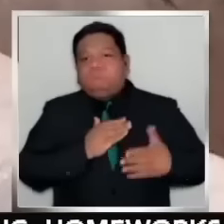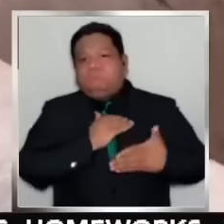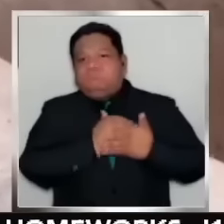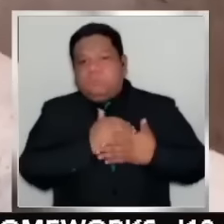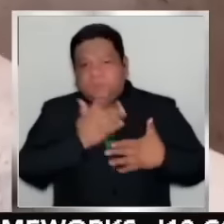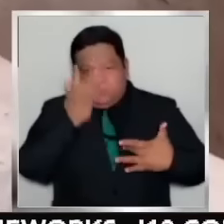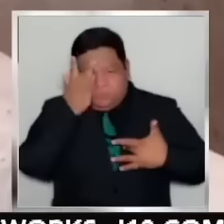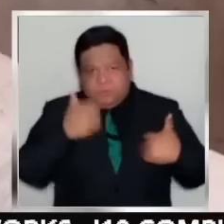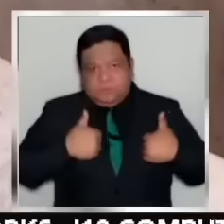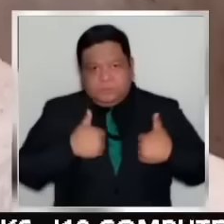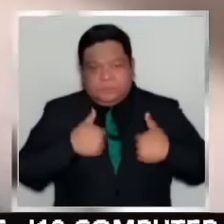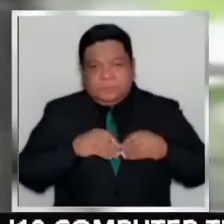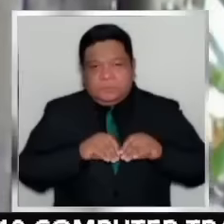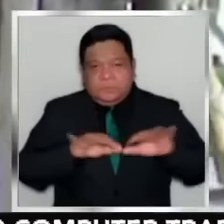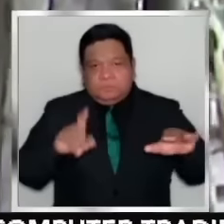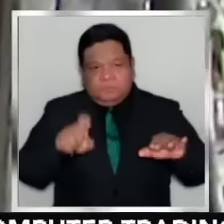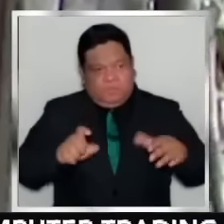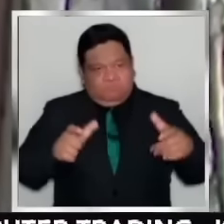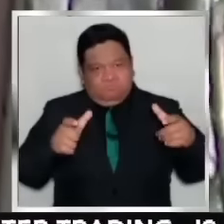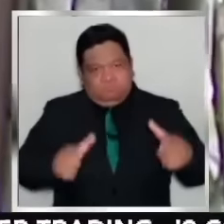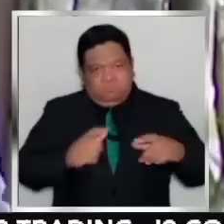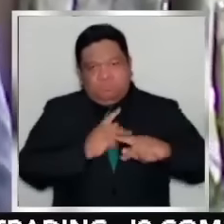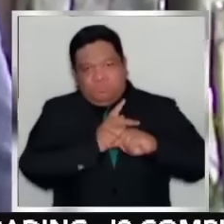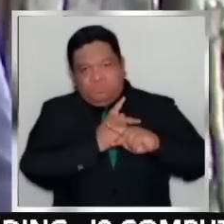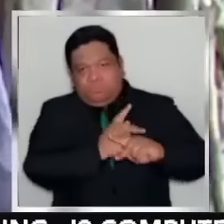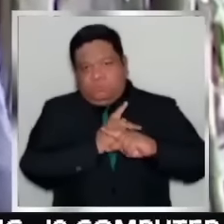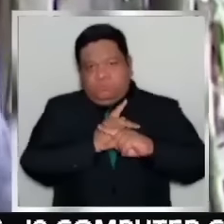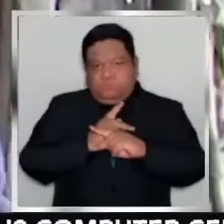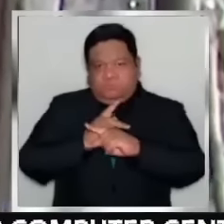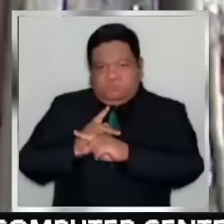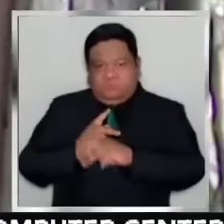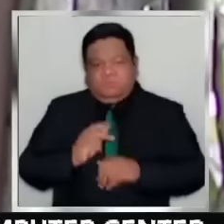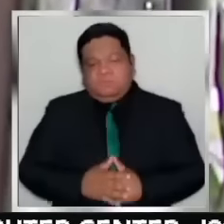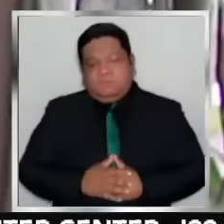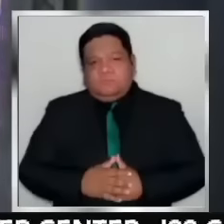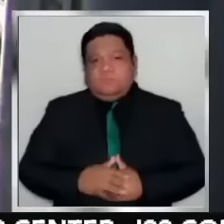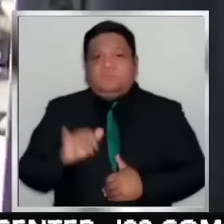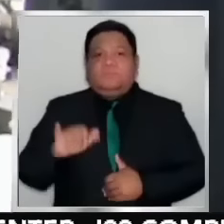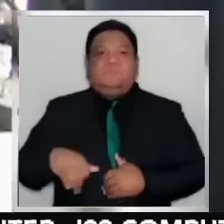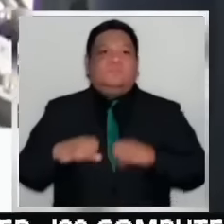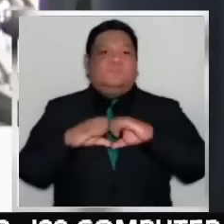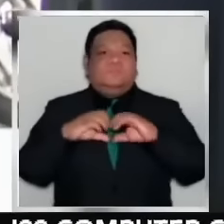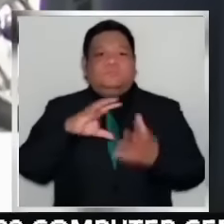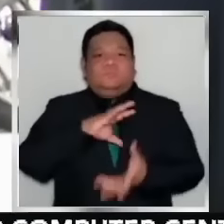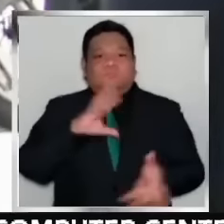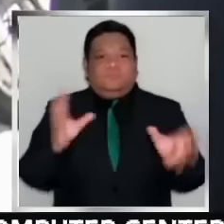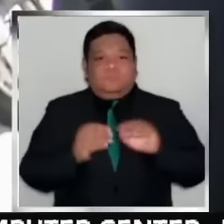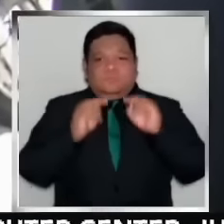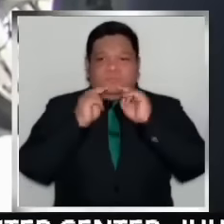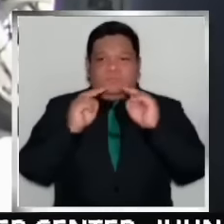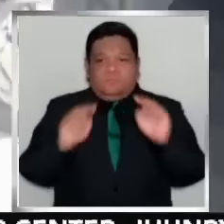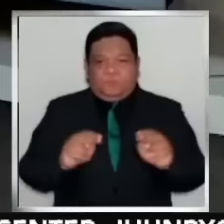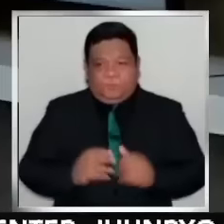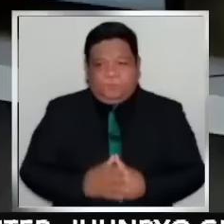border protection at monitoring. Para sa GMA Integrated News, Bernadette Reyes, nakatutok 24